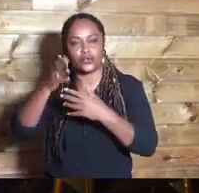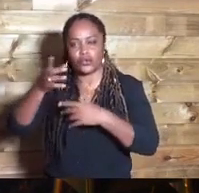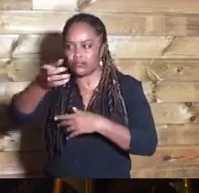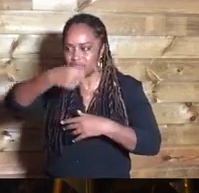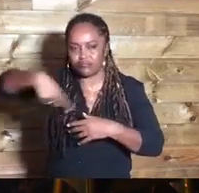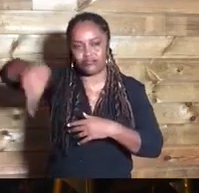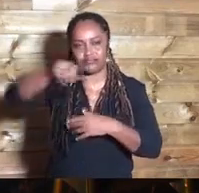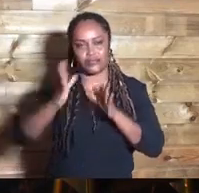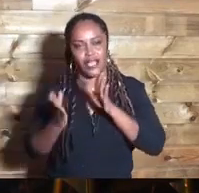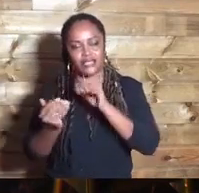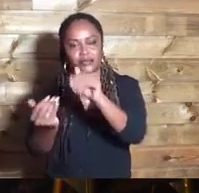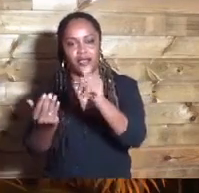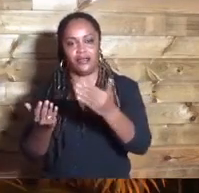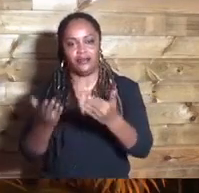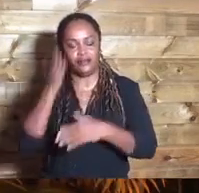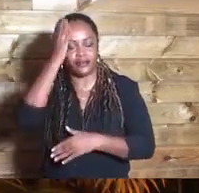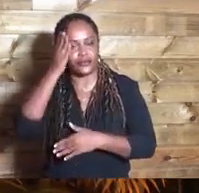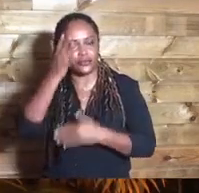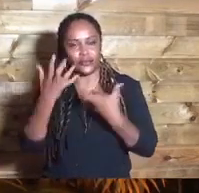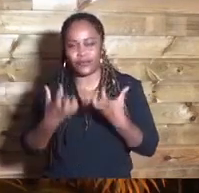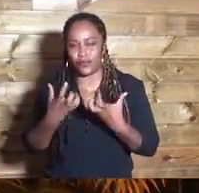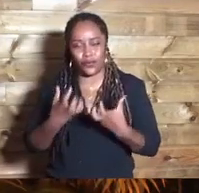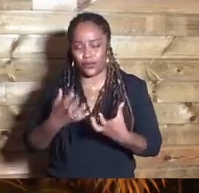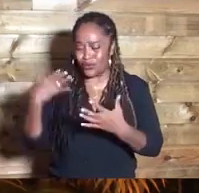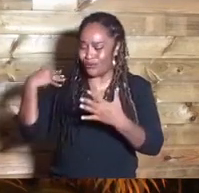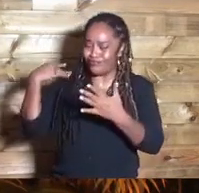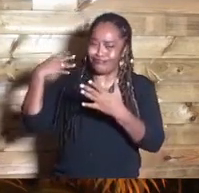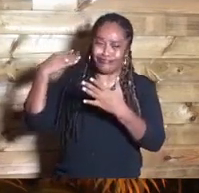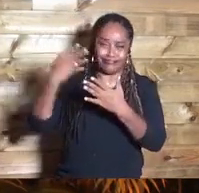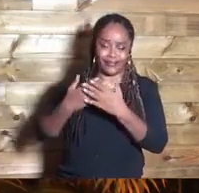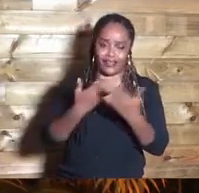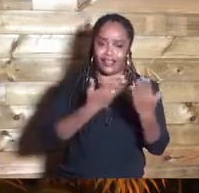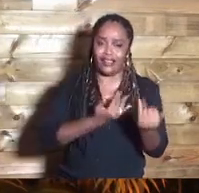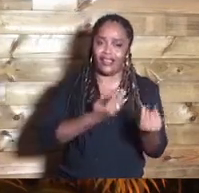nous espérons, nous sommes nombreux à espérer depuis très longtemps, je crois que